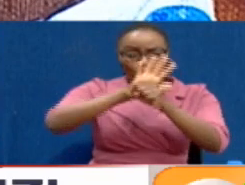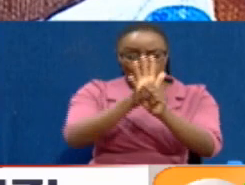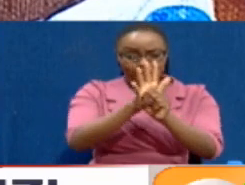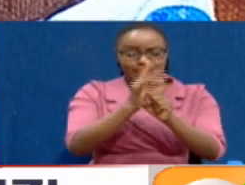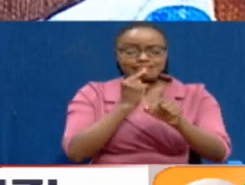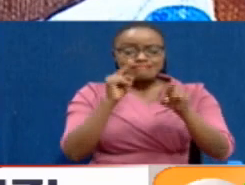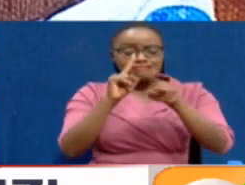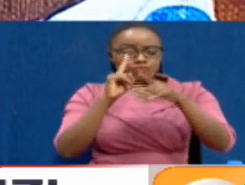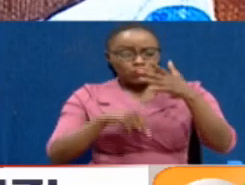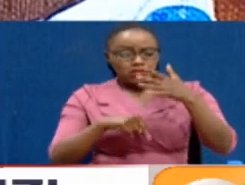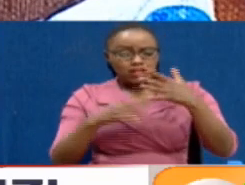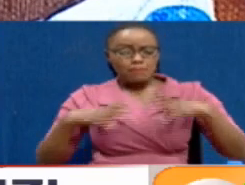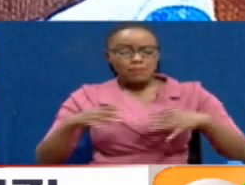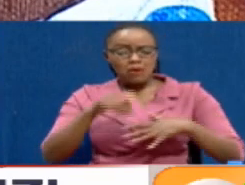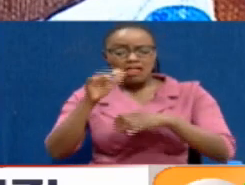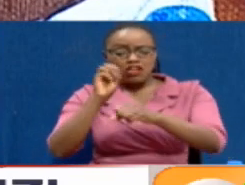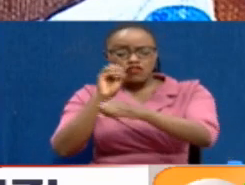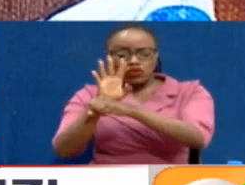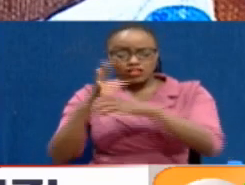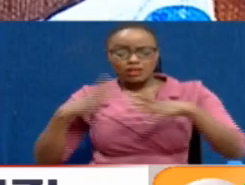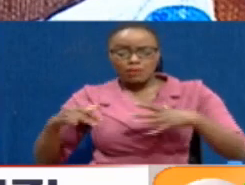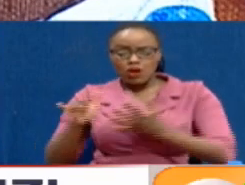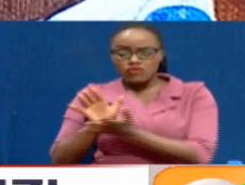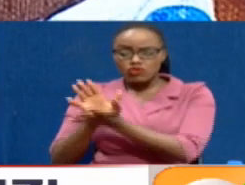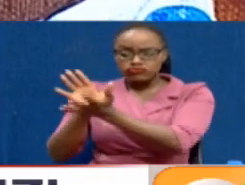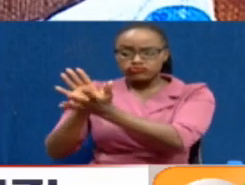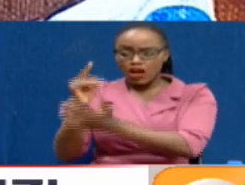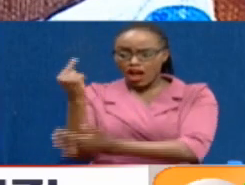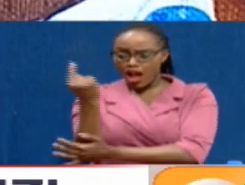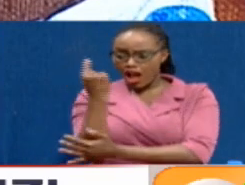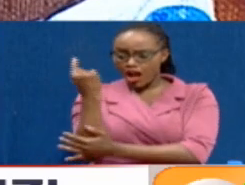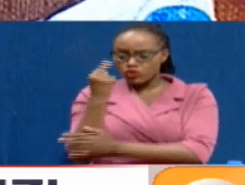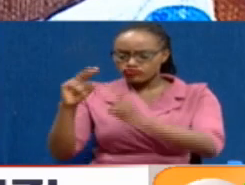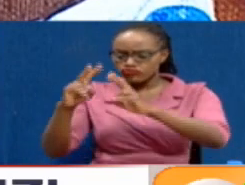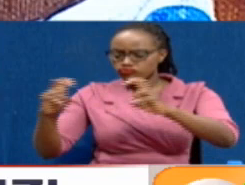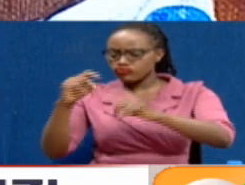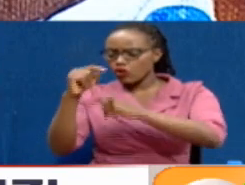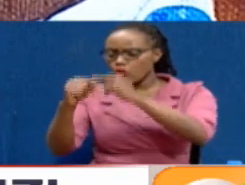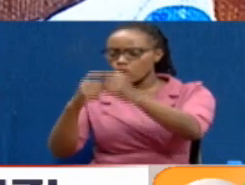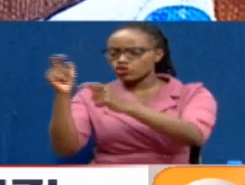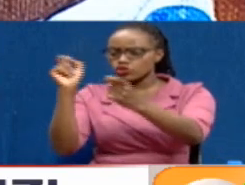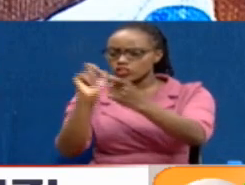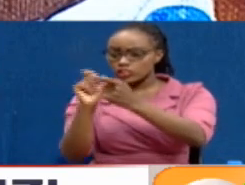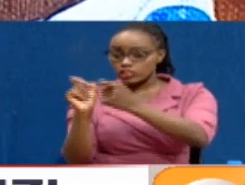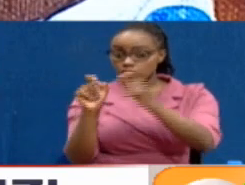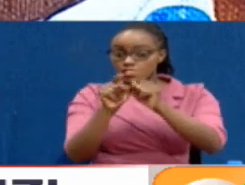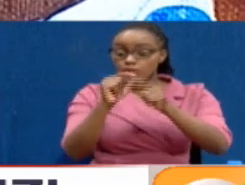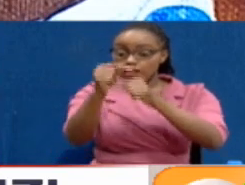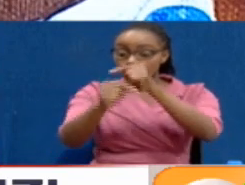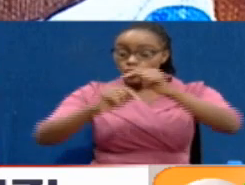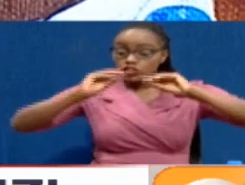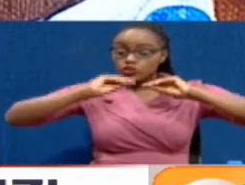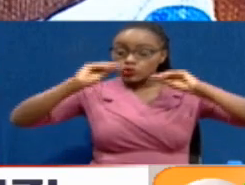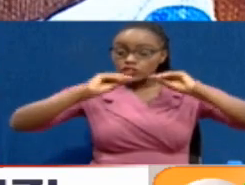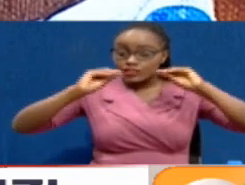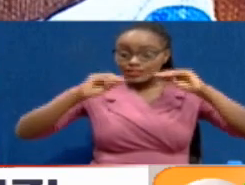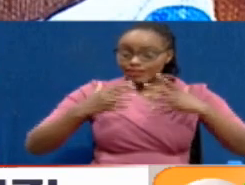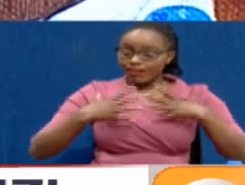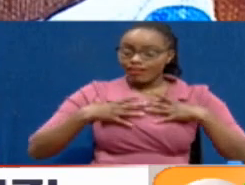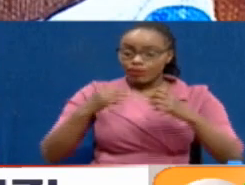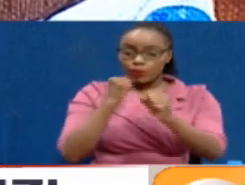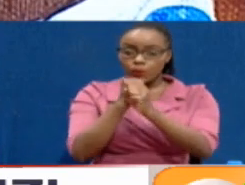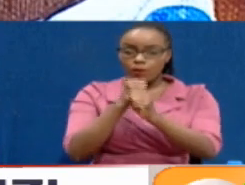pia amesema kuwa watu wengine 14 bado wametengwa wakifanyiwa uchunguzi. Oguna amesema kuwa wanaendelea na mafunzo ya maofisa wa